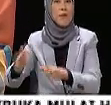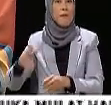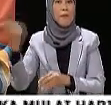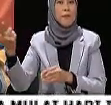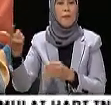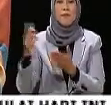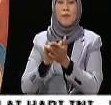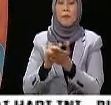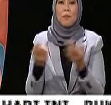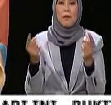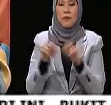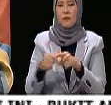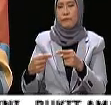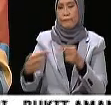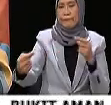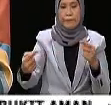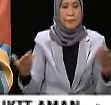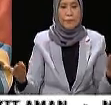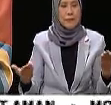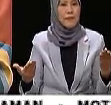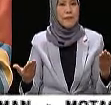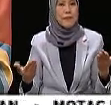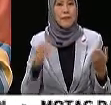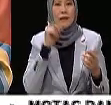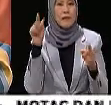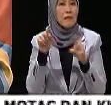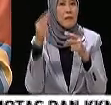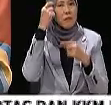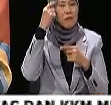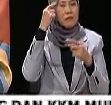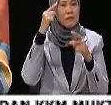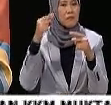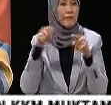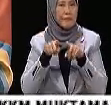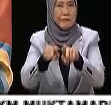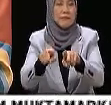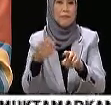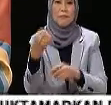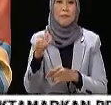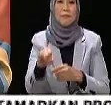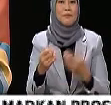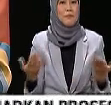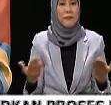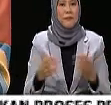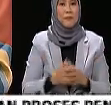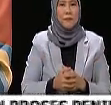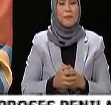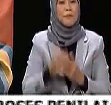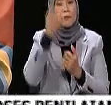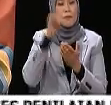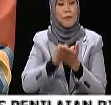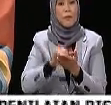berlakunya pelanggan pergaduhan sama kita suatu rasa selalu Ingatkan Nah kepada